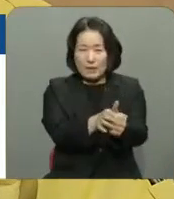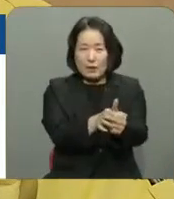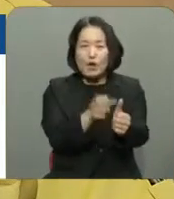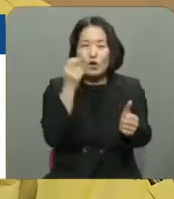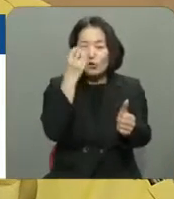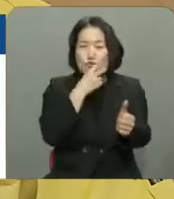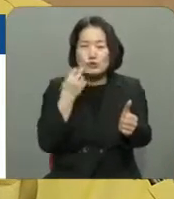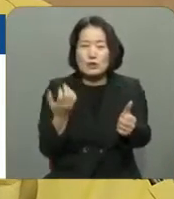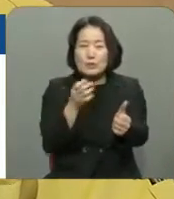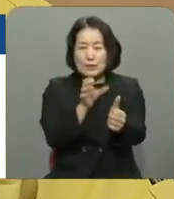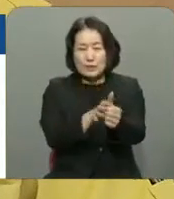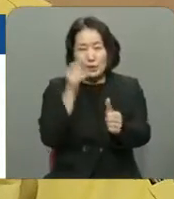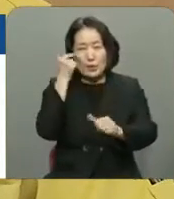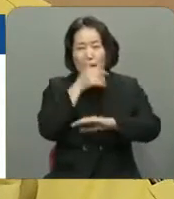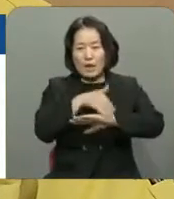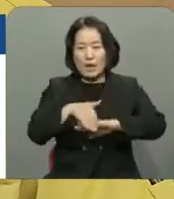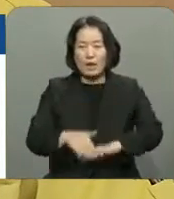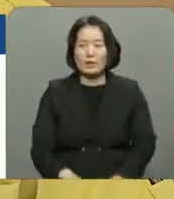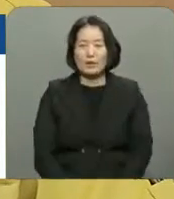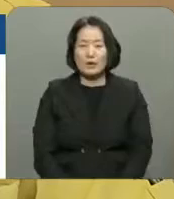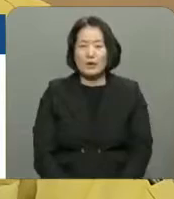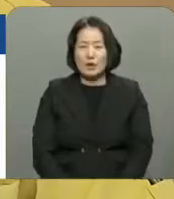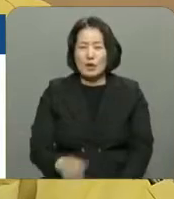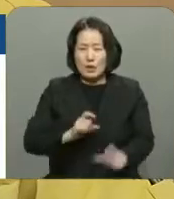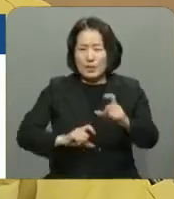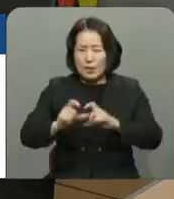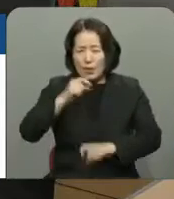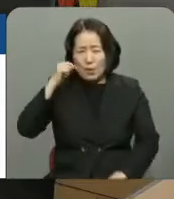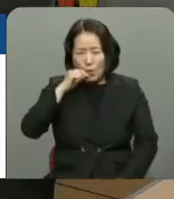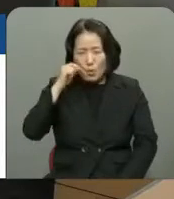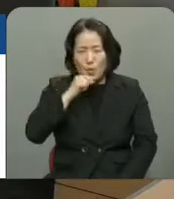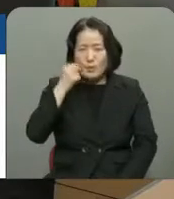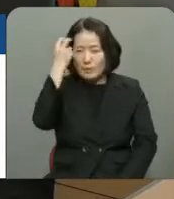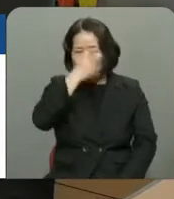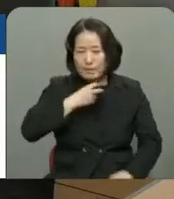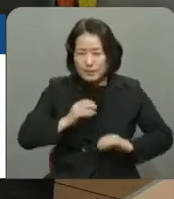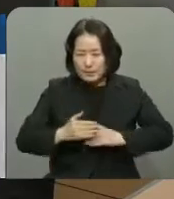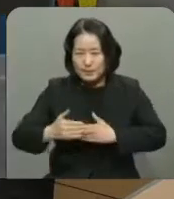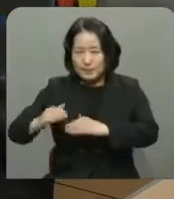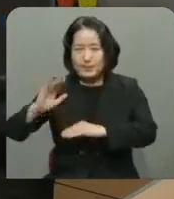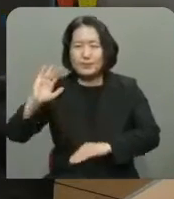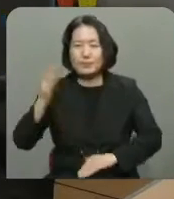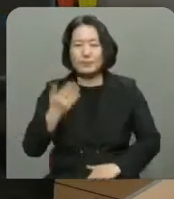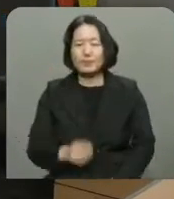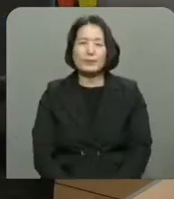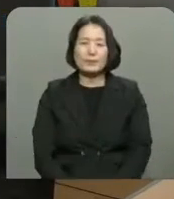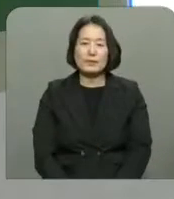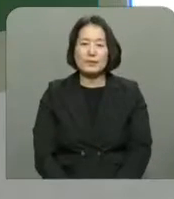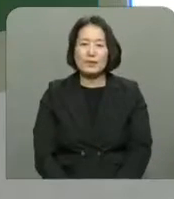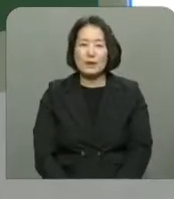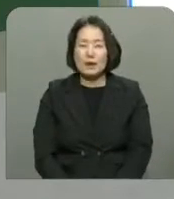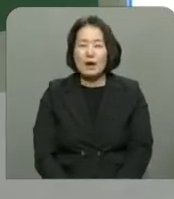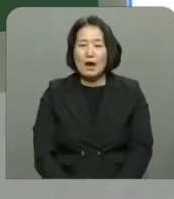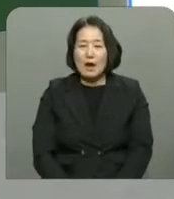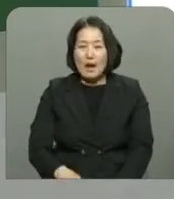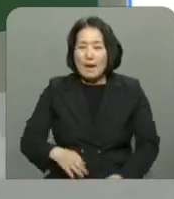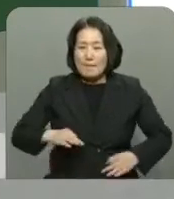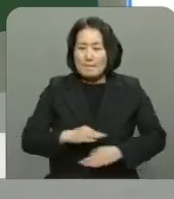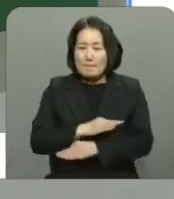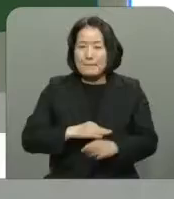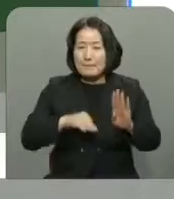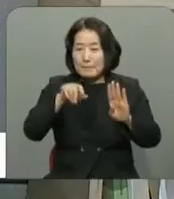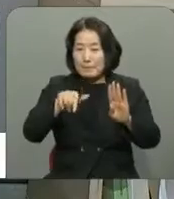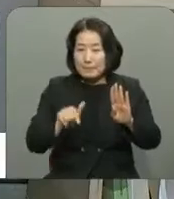덜하게 됩니다 그러면 좀 된 체 심도 있는 그런 제조사 감찰이 진행되고 강 영 실은 이미 알려진 비위 4건을